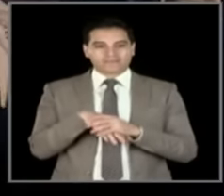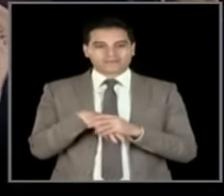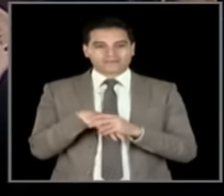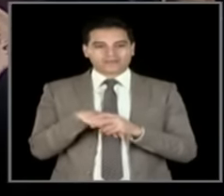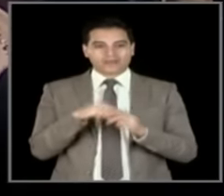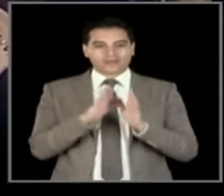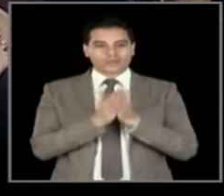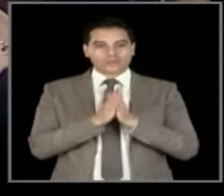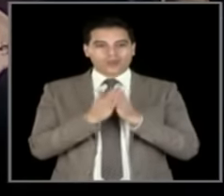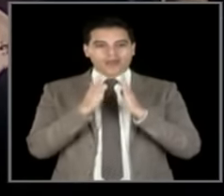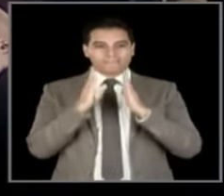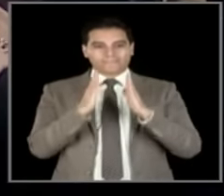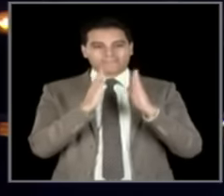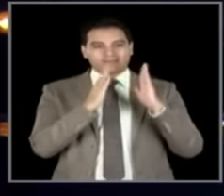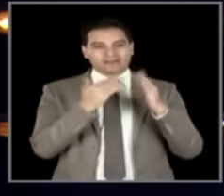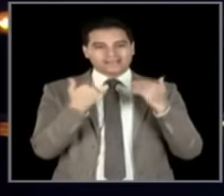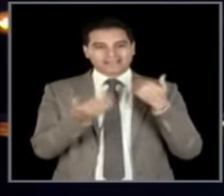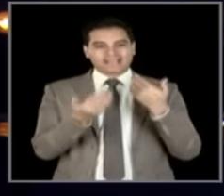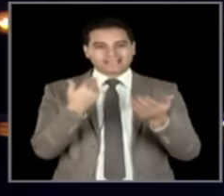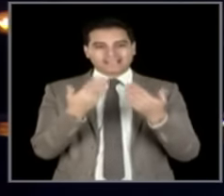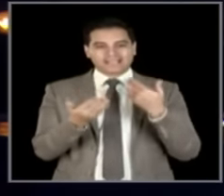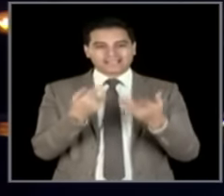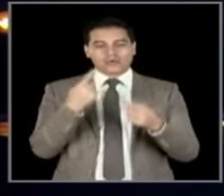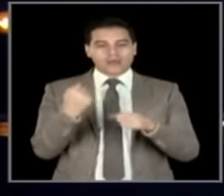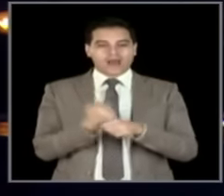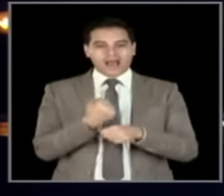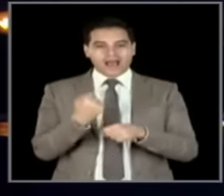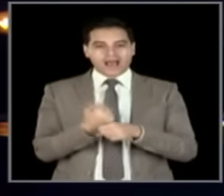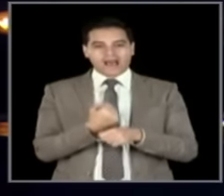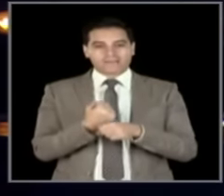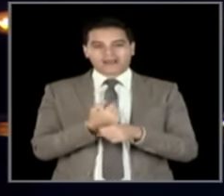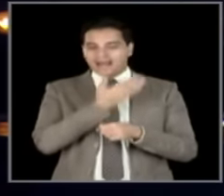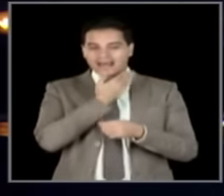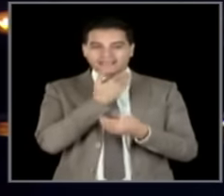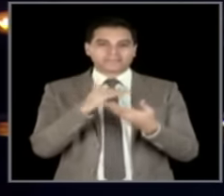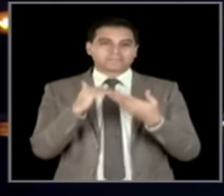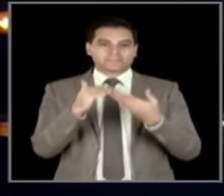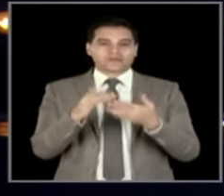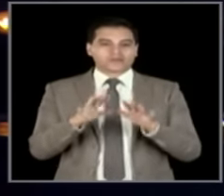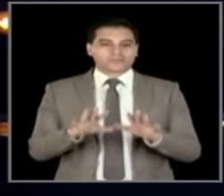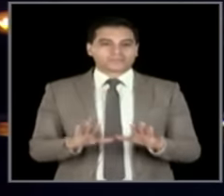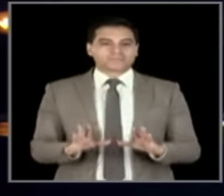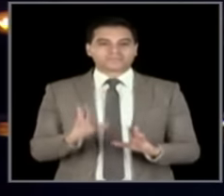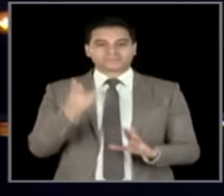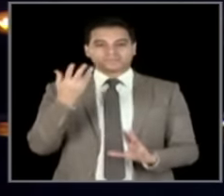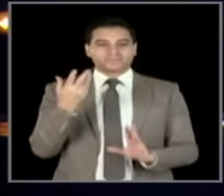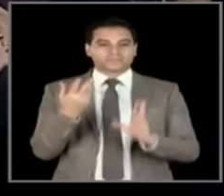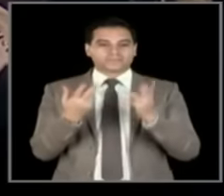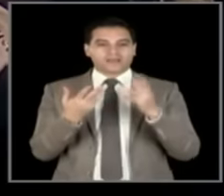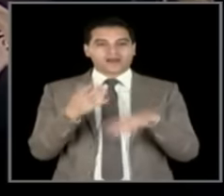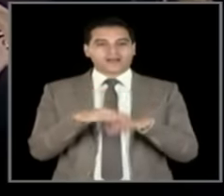عملنا لهم دولاب شيك جدا مش بس كده كمان انتوا قدمتوا خدمه مهمه جدا لجامعه